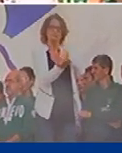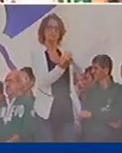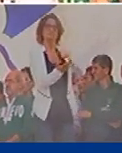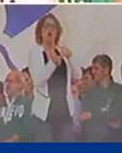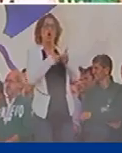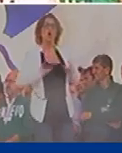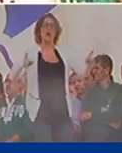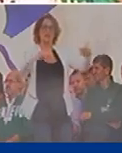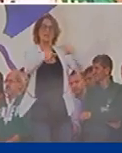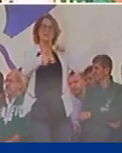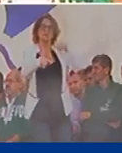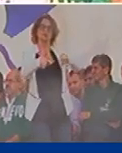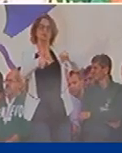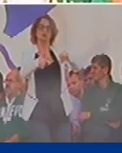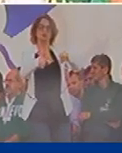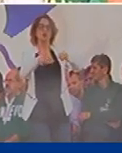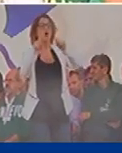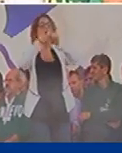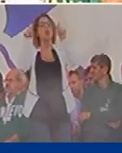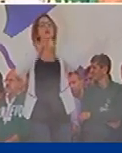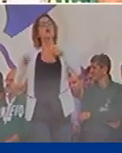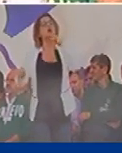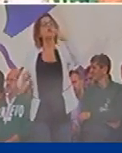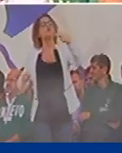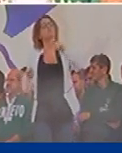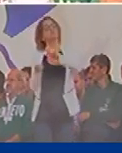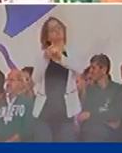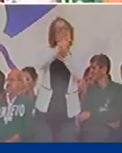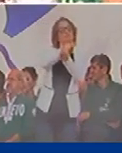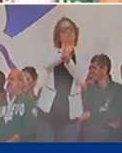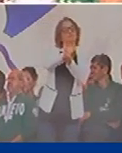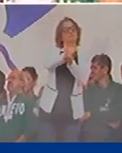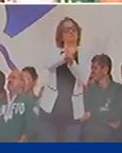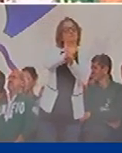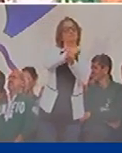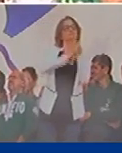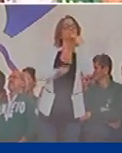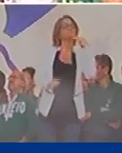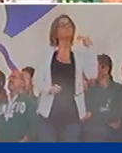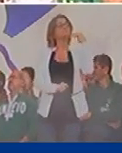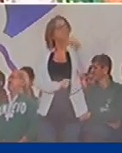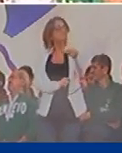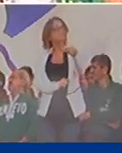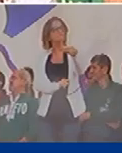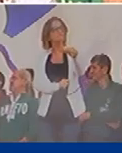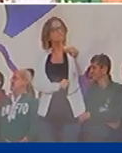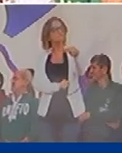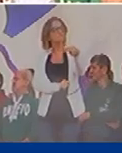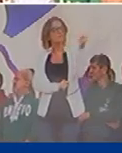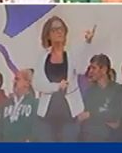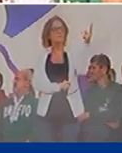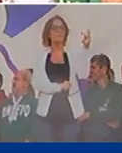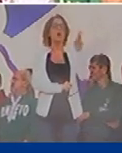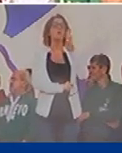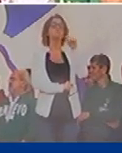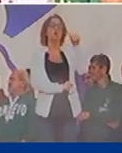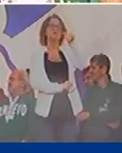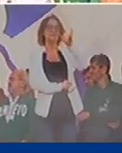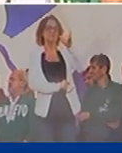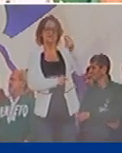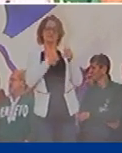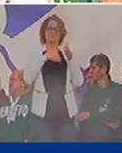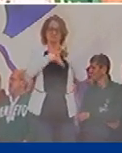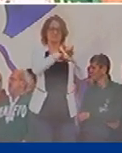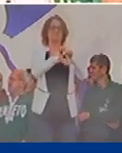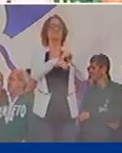congresso dove la Lega cambiò il nome e fu chiamata sotto la guida di Umberto Bossi,